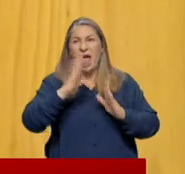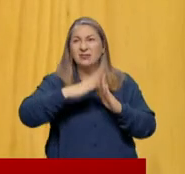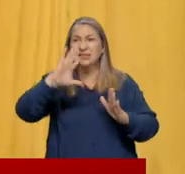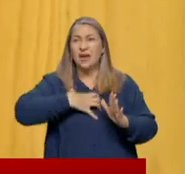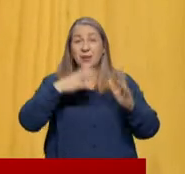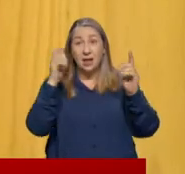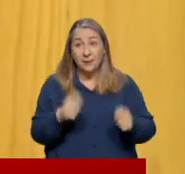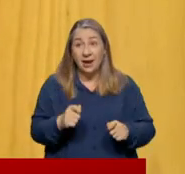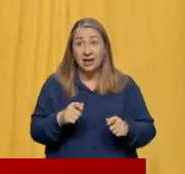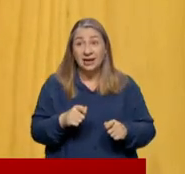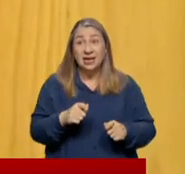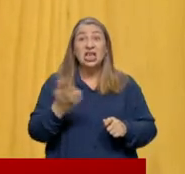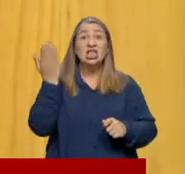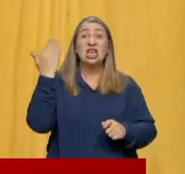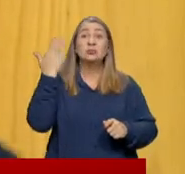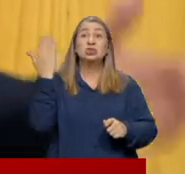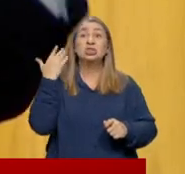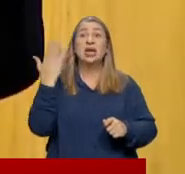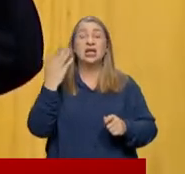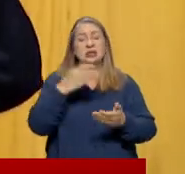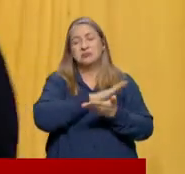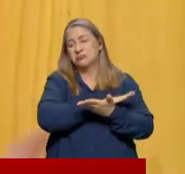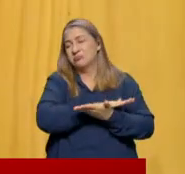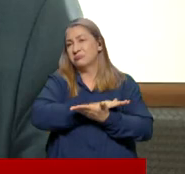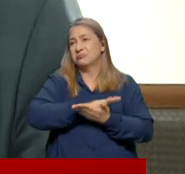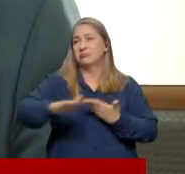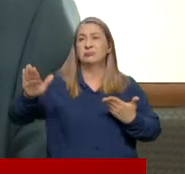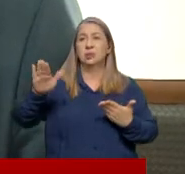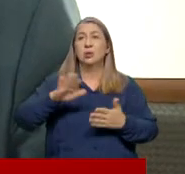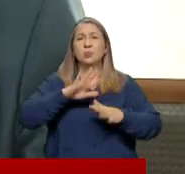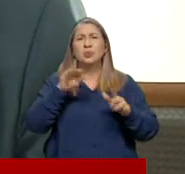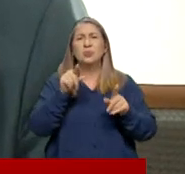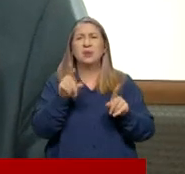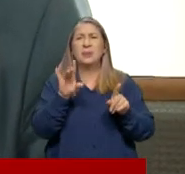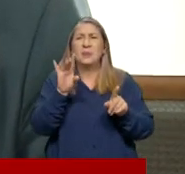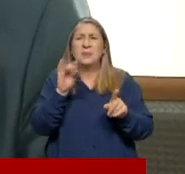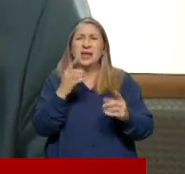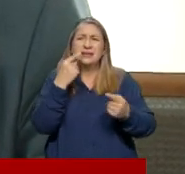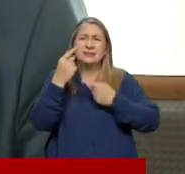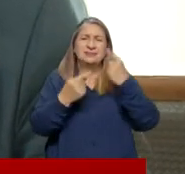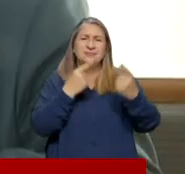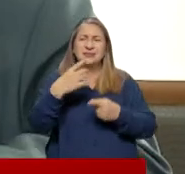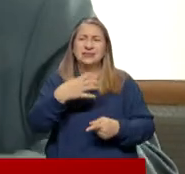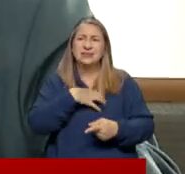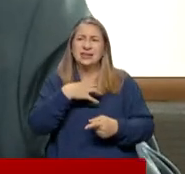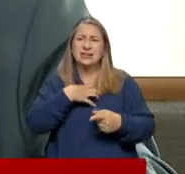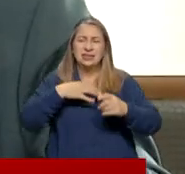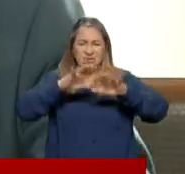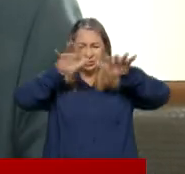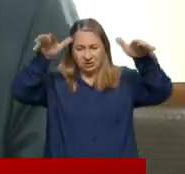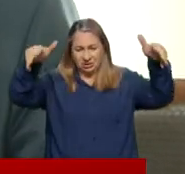sahipliği yaparak geçmişine kalın bir sünger çekmiş bütün bu tip milliyetçi faaliyetlerin kendi